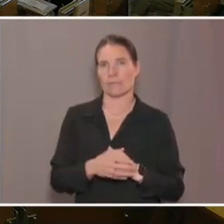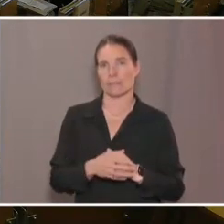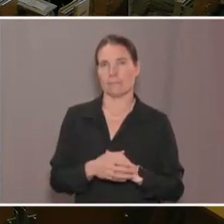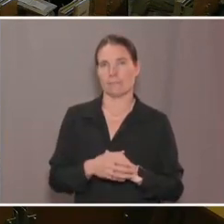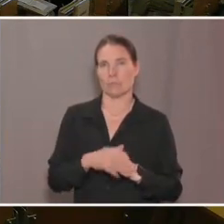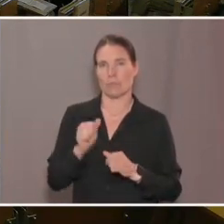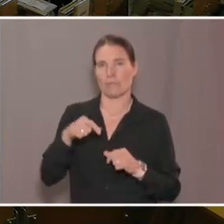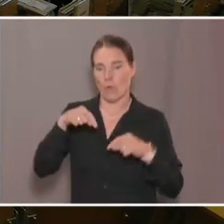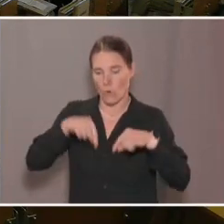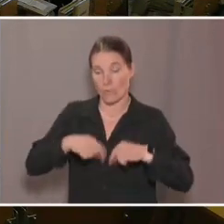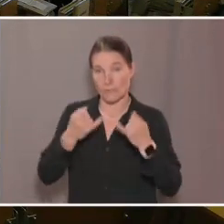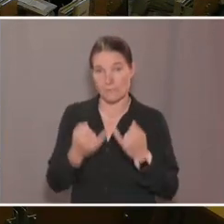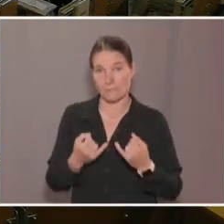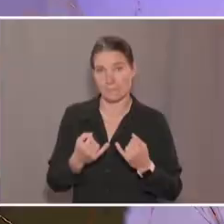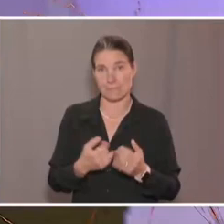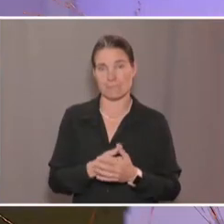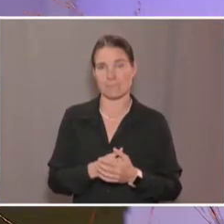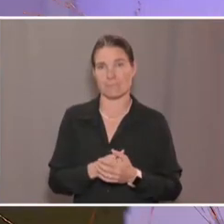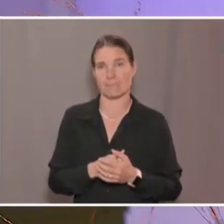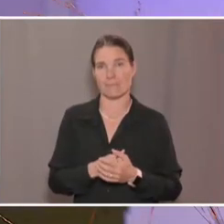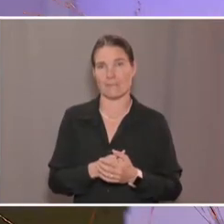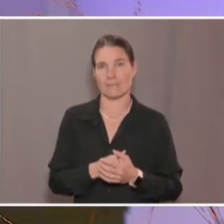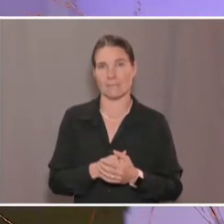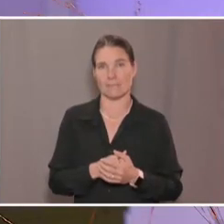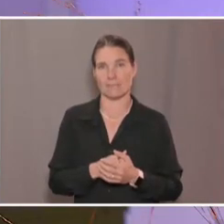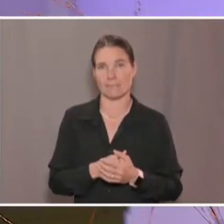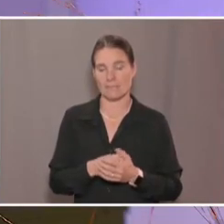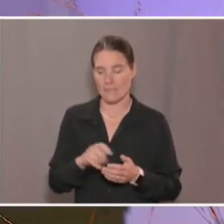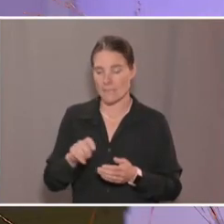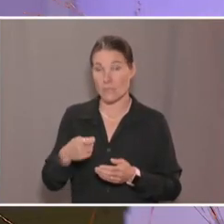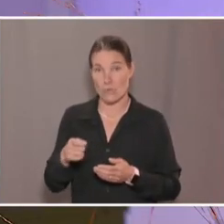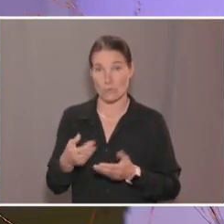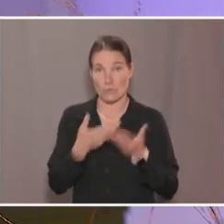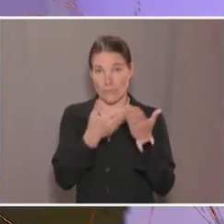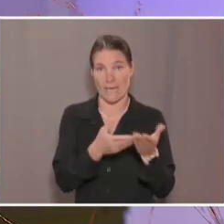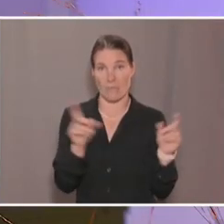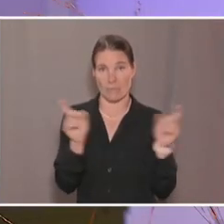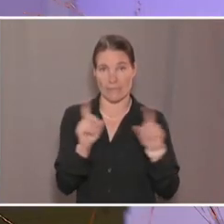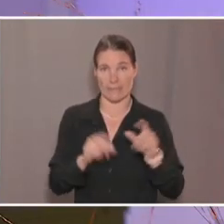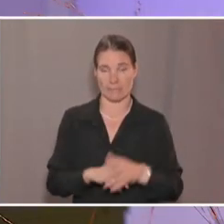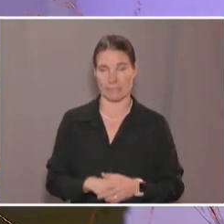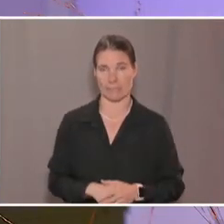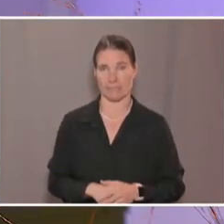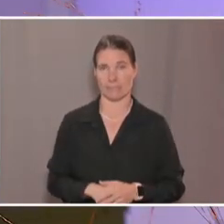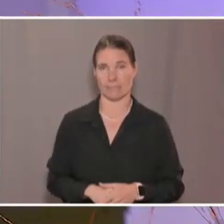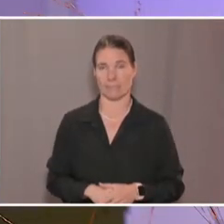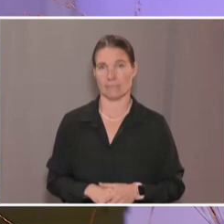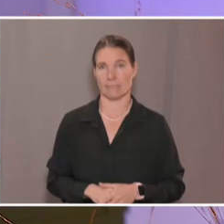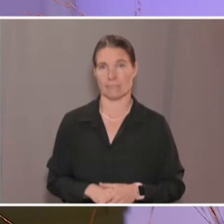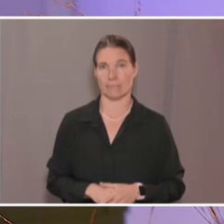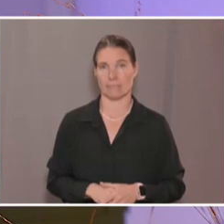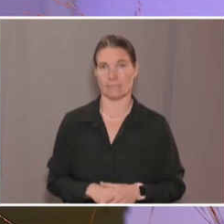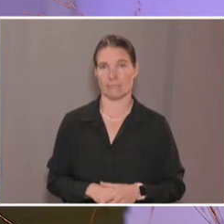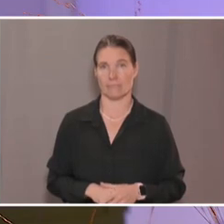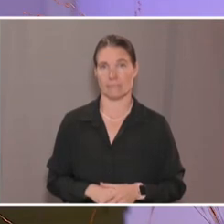wir hier heute durch die Frau Ministerin die Schlüsselübergabe feiern. Für diese hervorragende Bauleistung, liebe Frau Fründer von